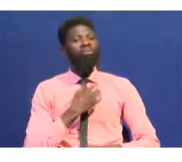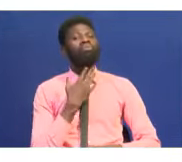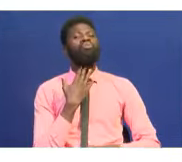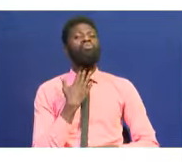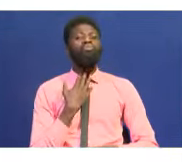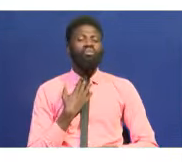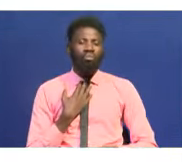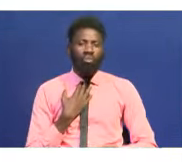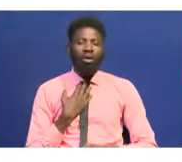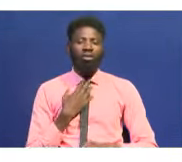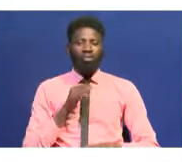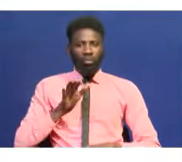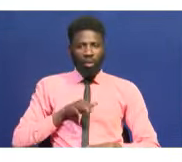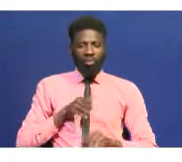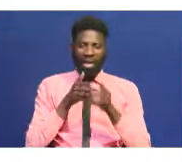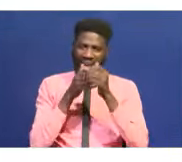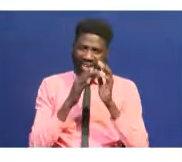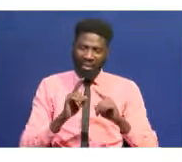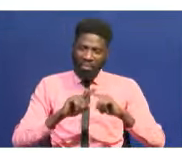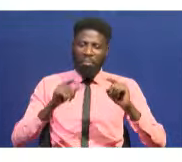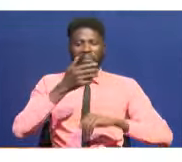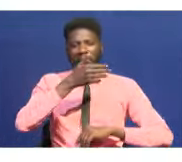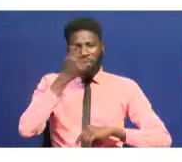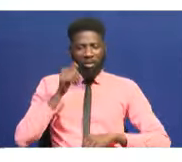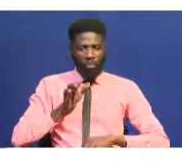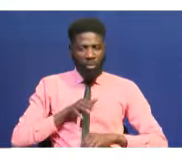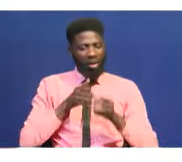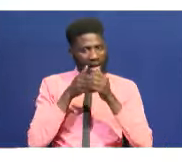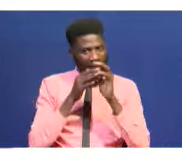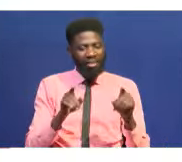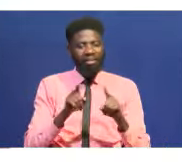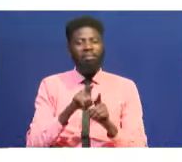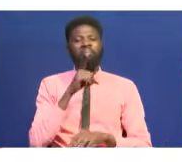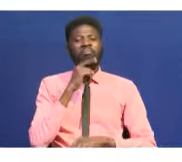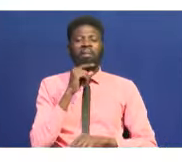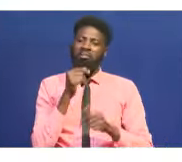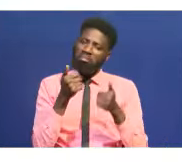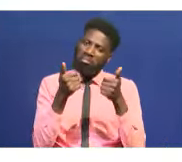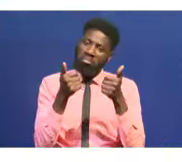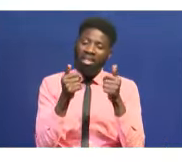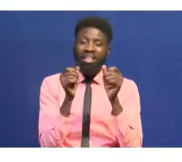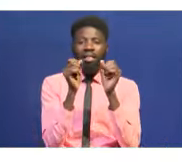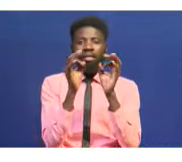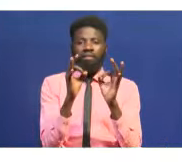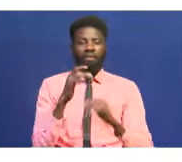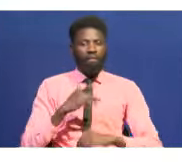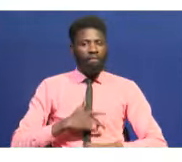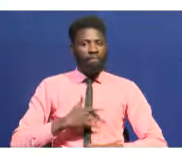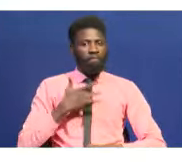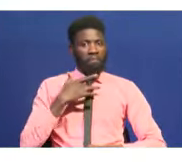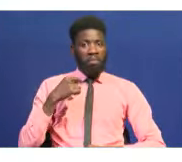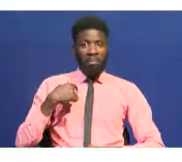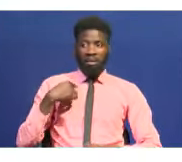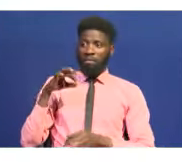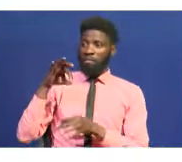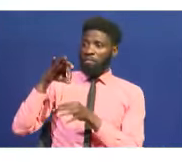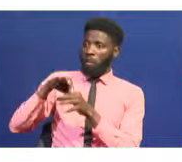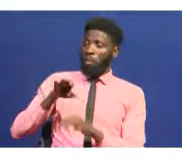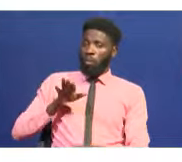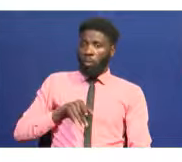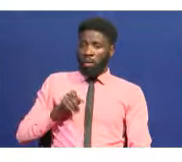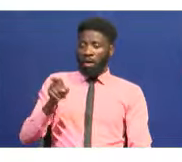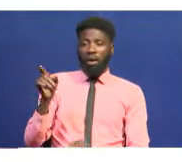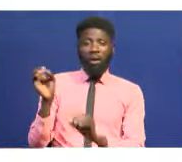kiongozi bora. Na pia tupate baba. Na hakuna shida hata kama ukisema mimi sita chagua huyu